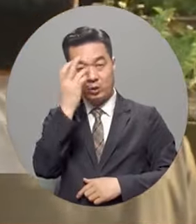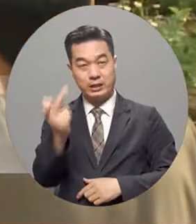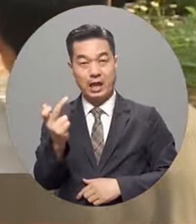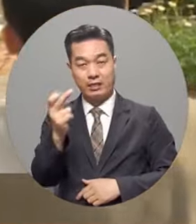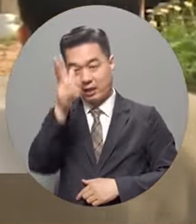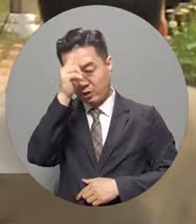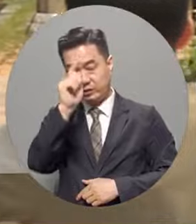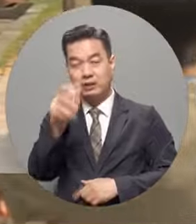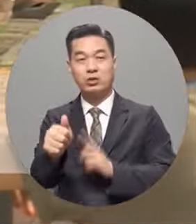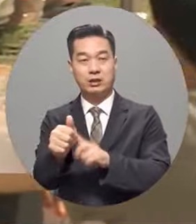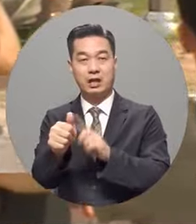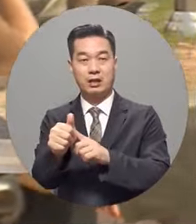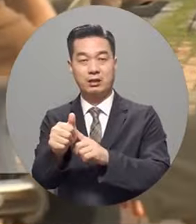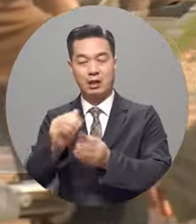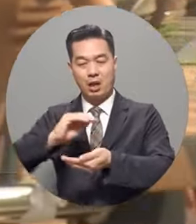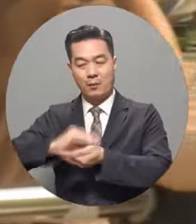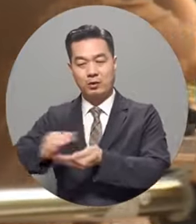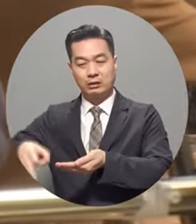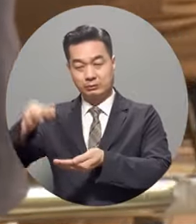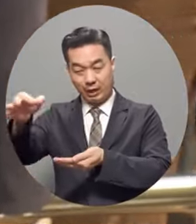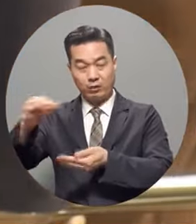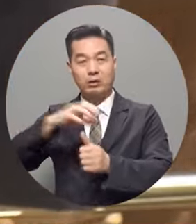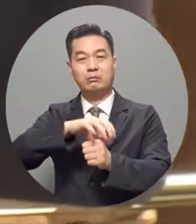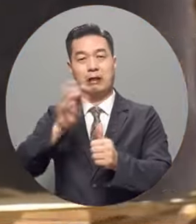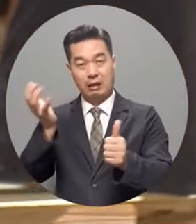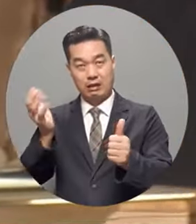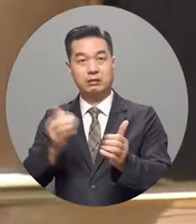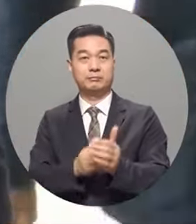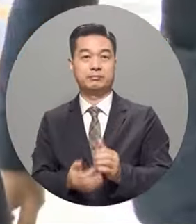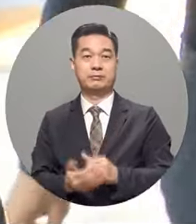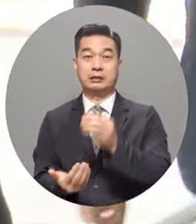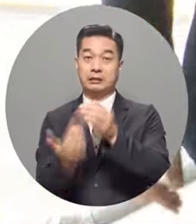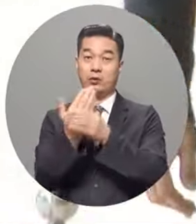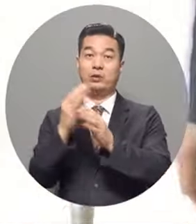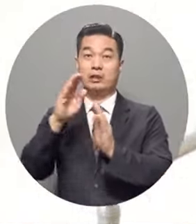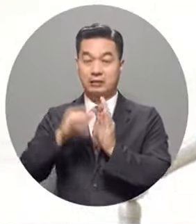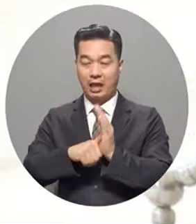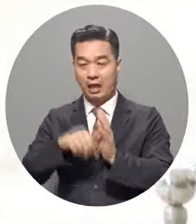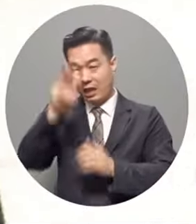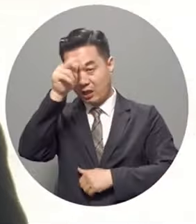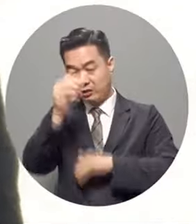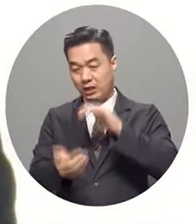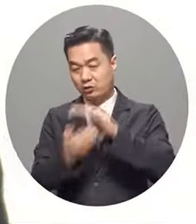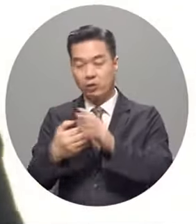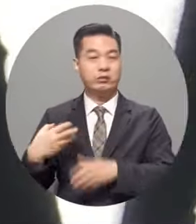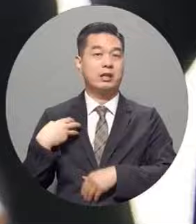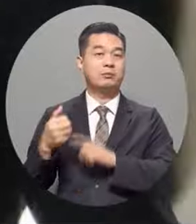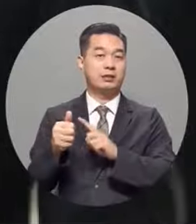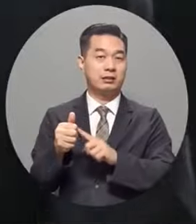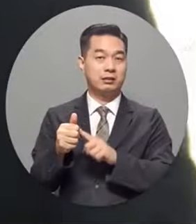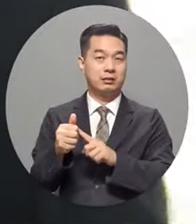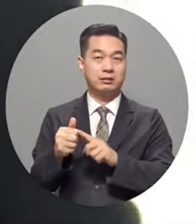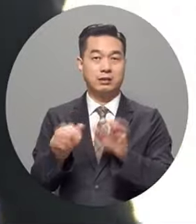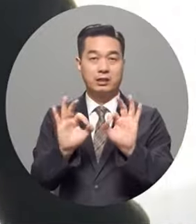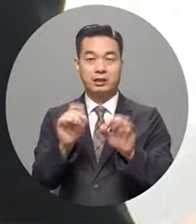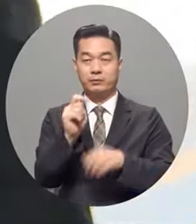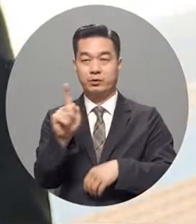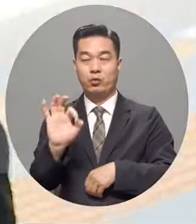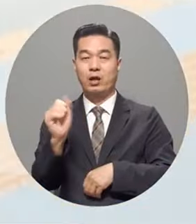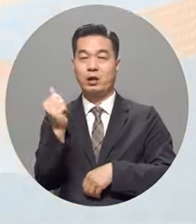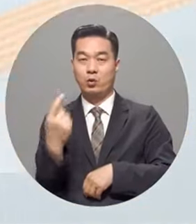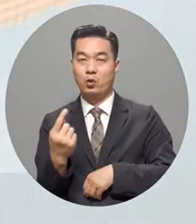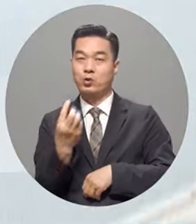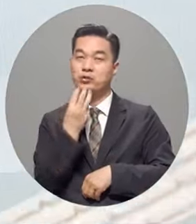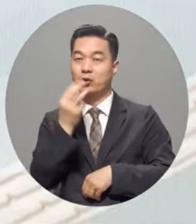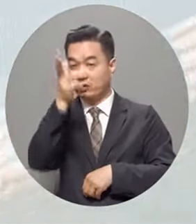명은 보석 등으로 모두 풀려났습니다 사고 당시 경찰의 최고 책임자 중 한 명이었던 김광우 전 서울